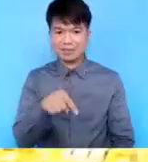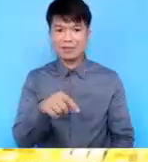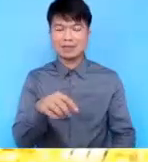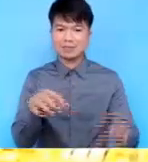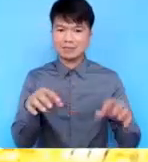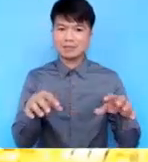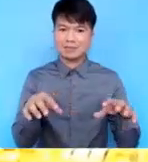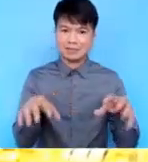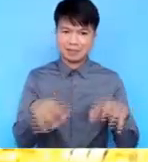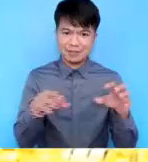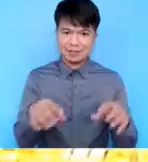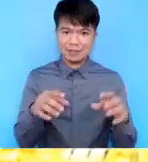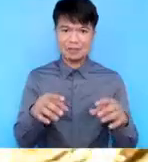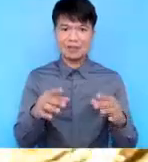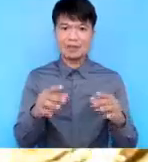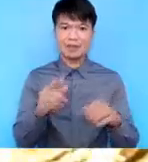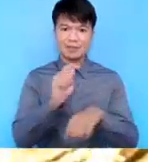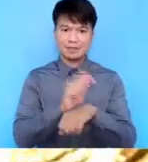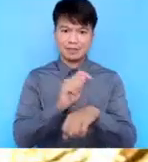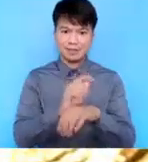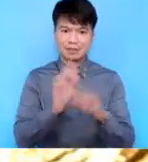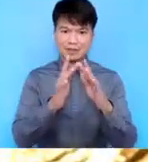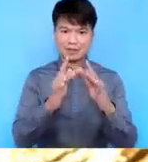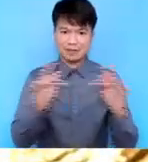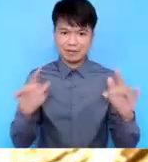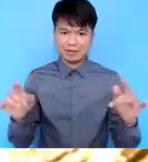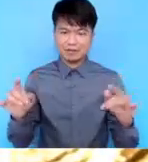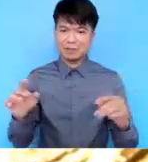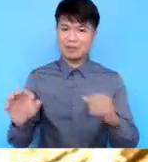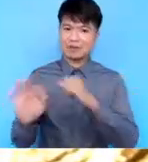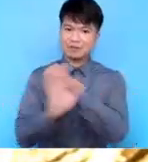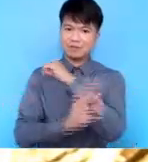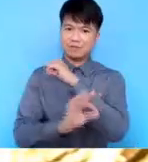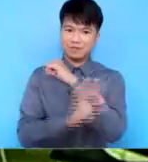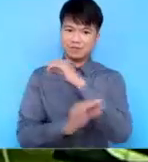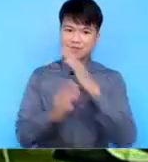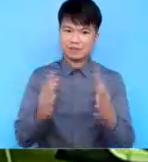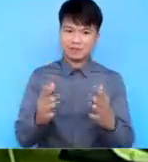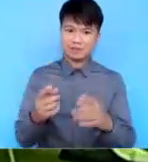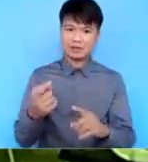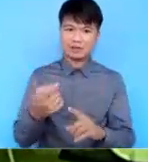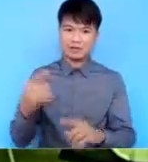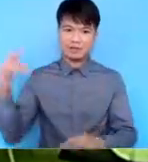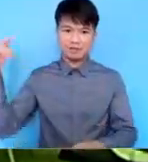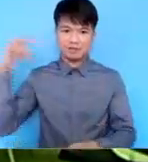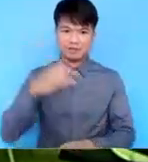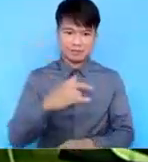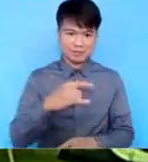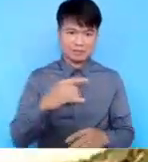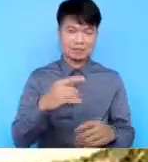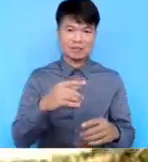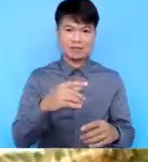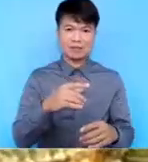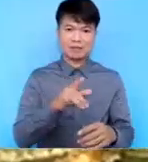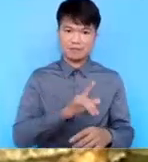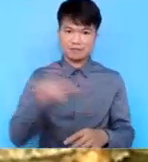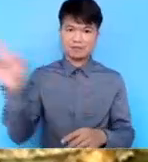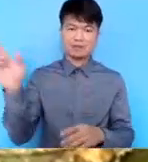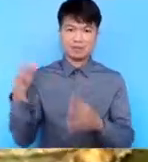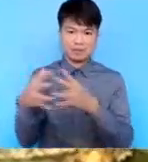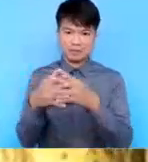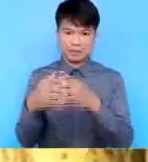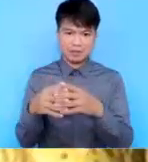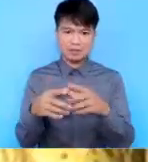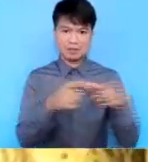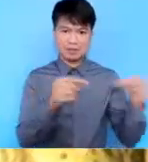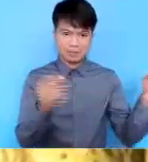may festival. Yung mga foreigner na dadala na sa Amerika o sa Japan, kung saan po. Sa